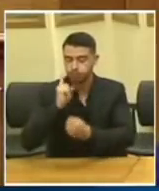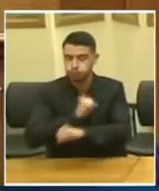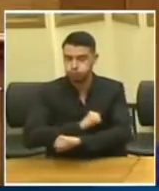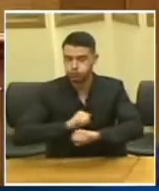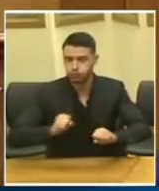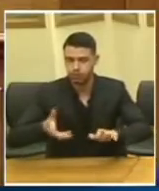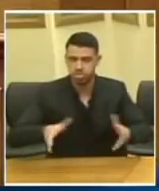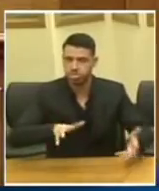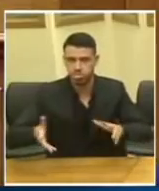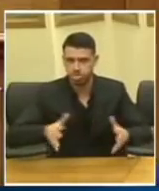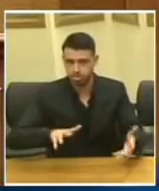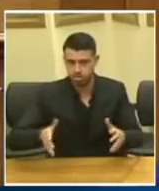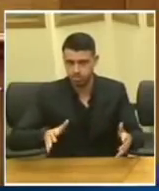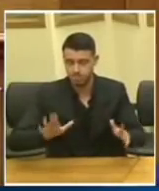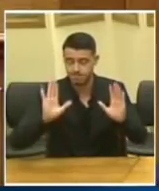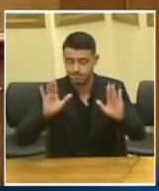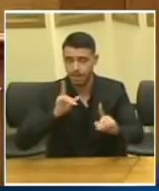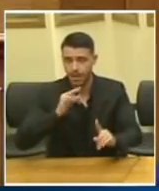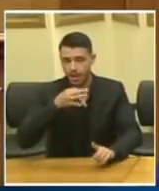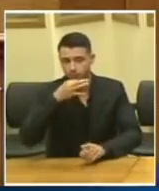Όμως, κύριε Μητσοτάκη, θα σας το πω ειλικρινά,